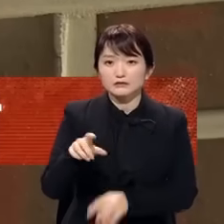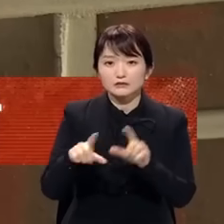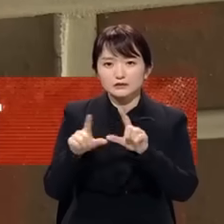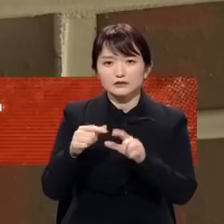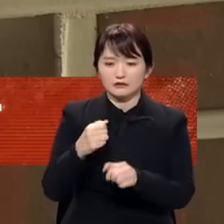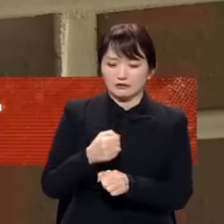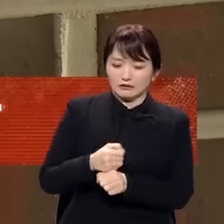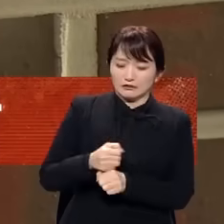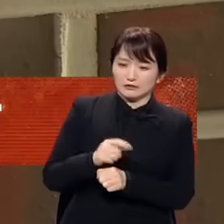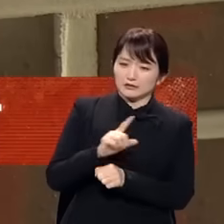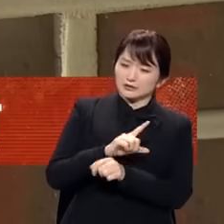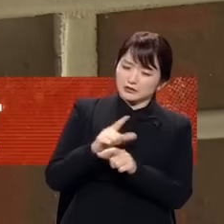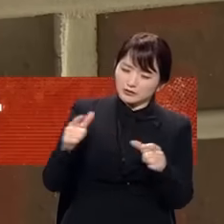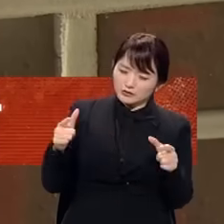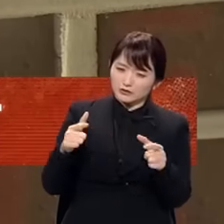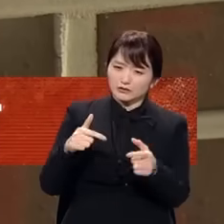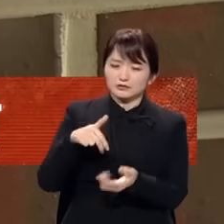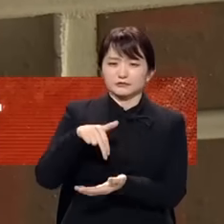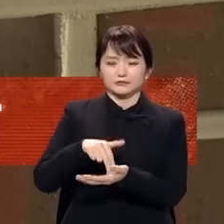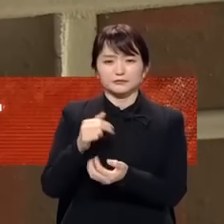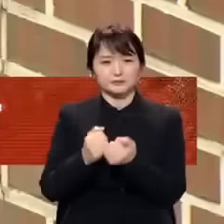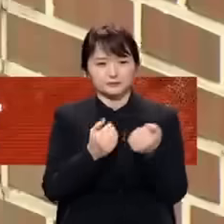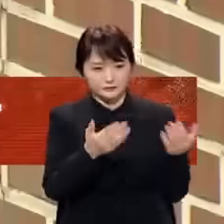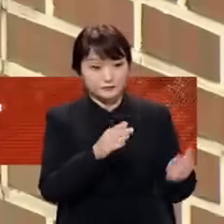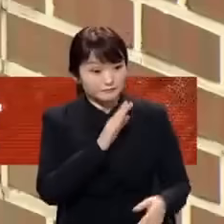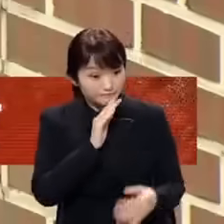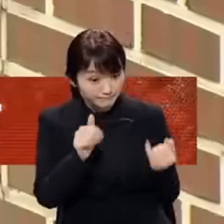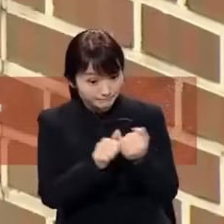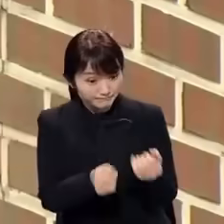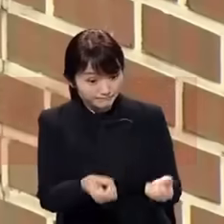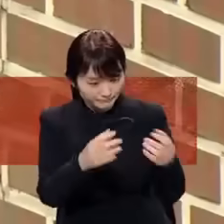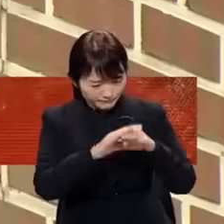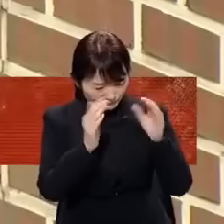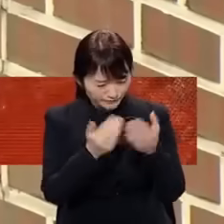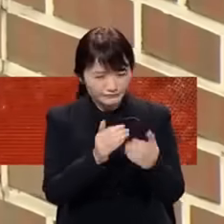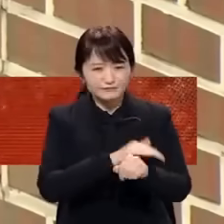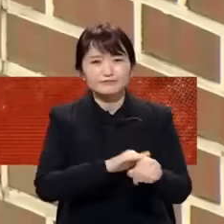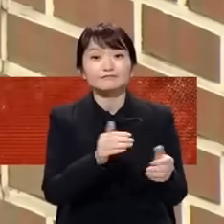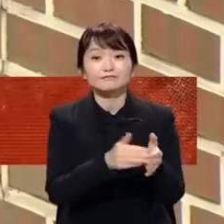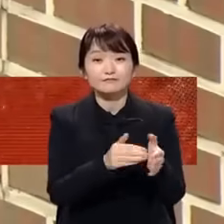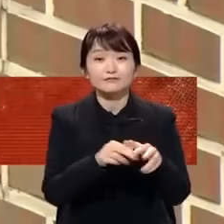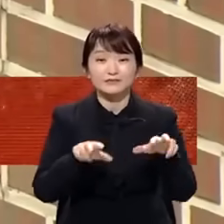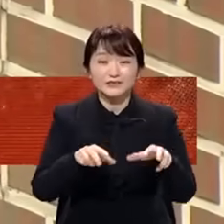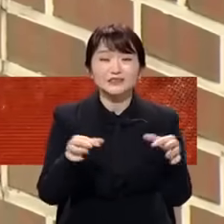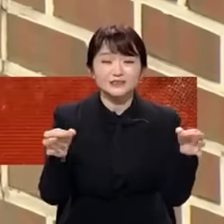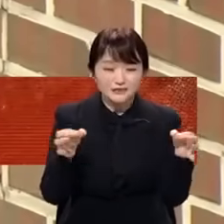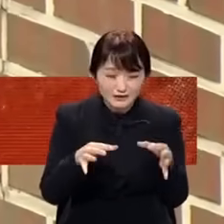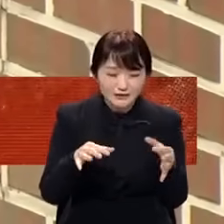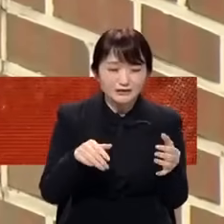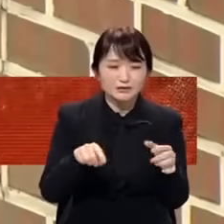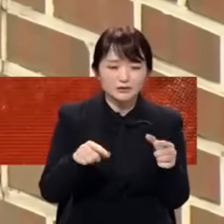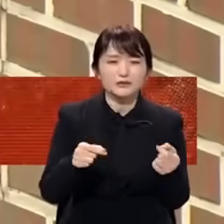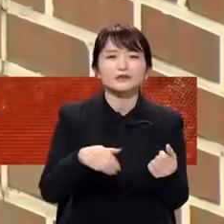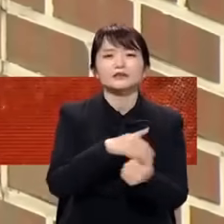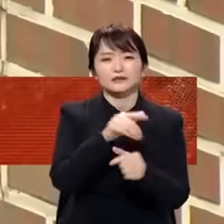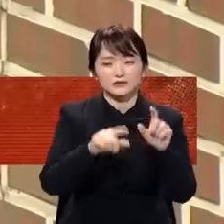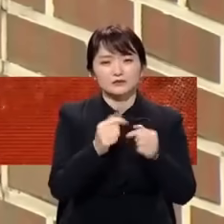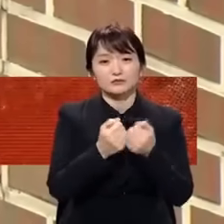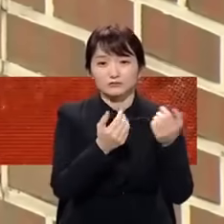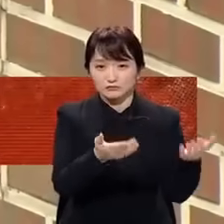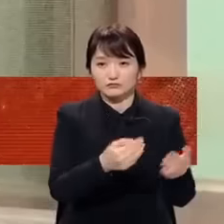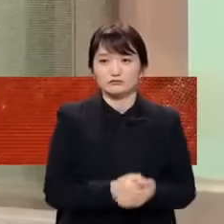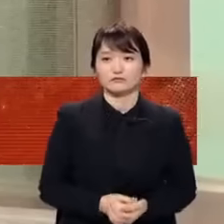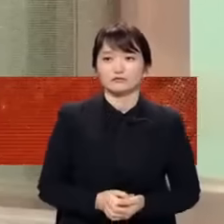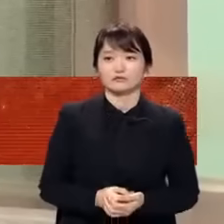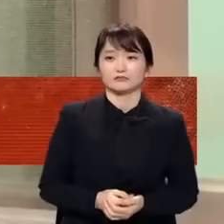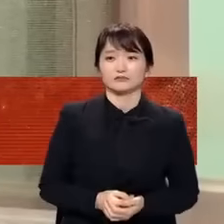이러저러하게 사정 설명을 하고 진짜로 결혼식하고 나면 그다음부터는 모든게 잘 마무리된다 지금 잠깐 이런 상황이다 이렇게 얘기를 했던 모양입니다 그래서 일단